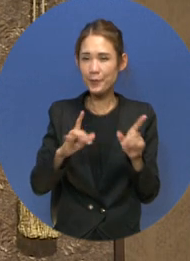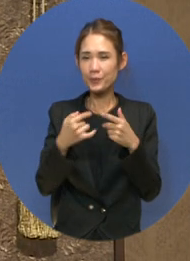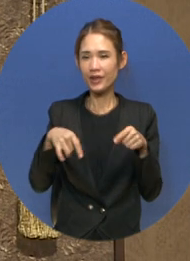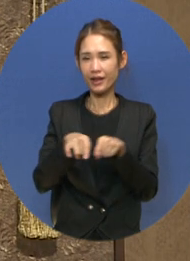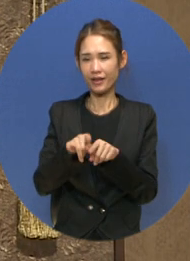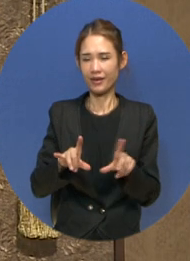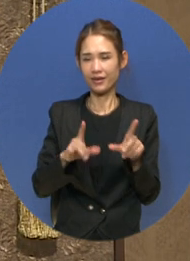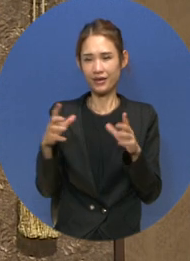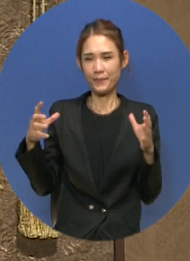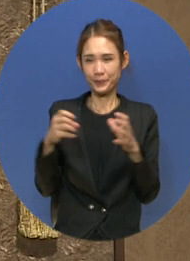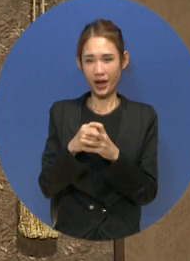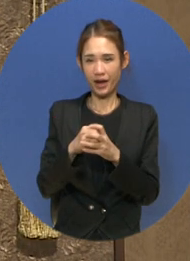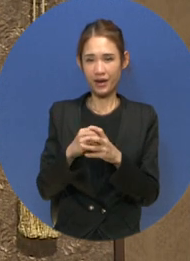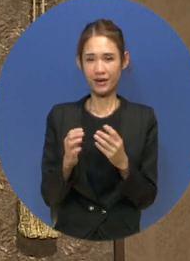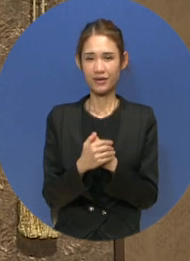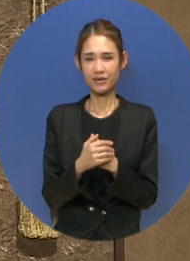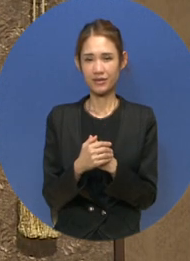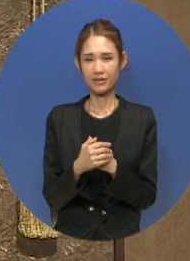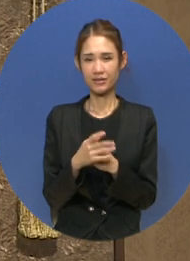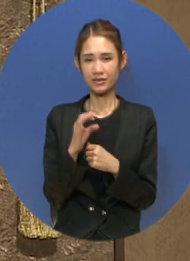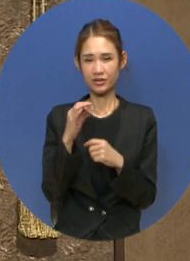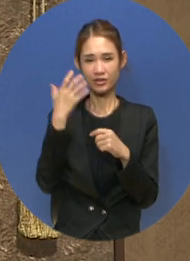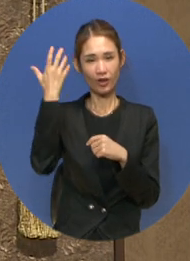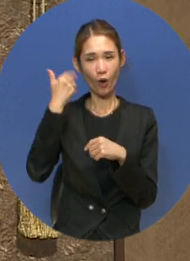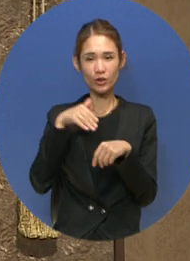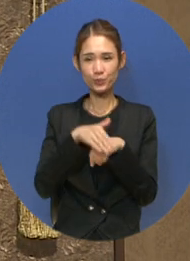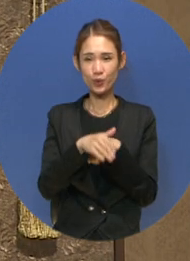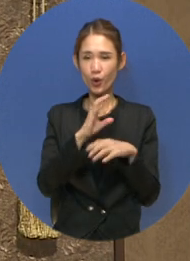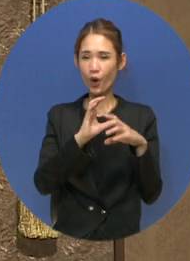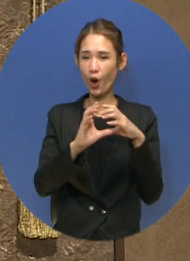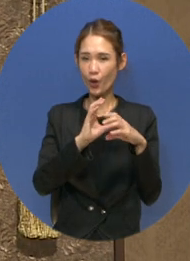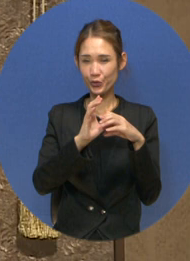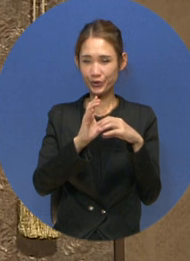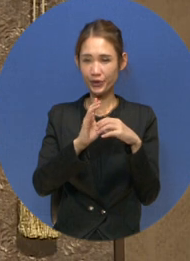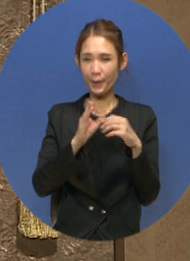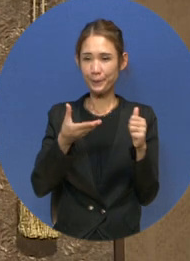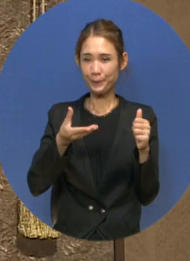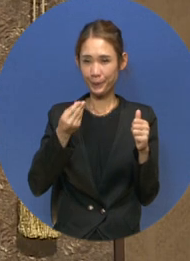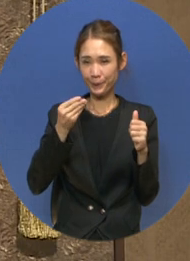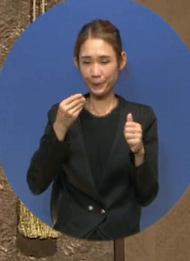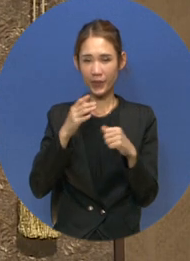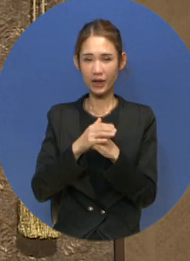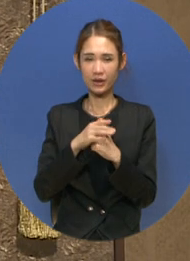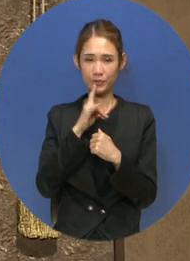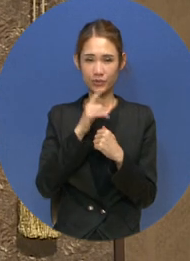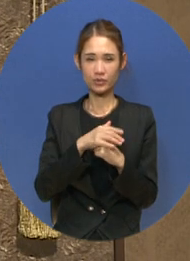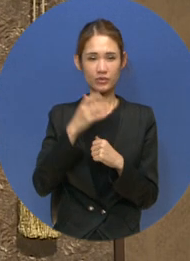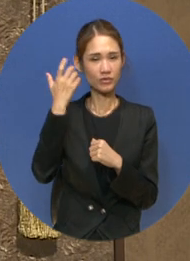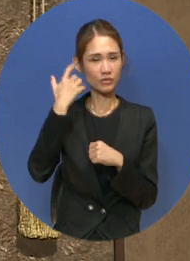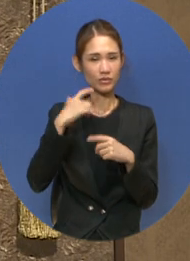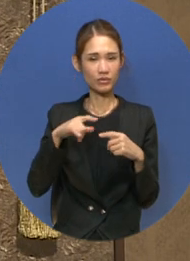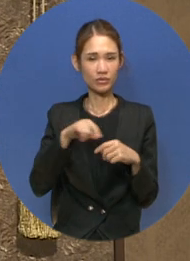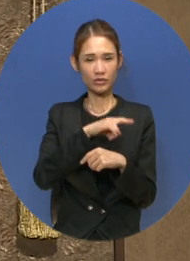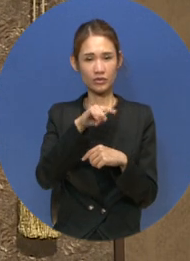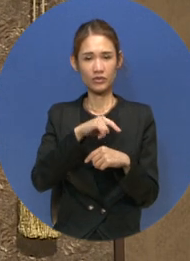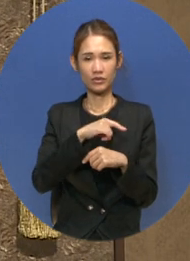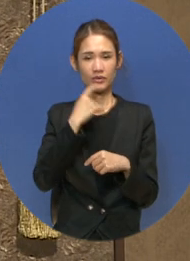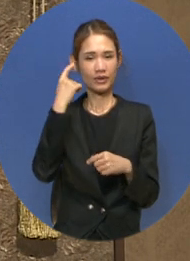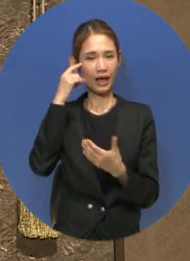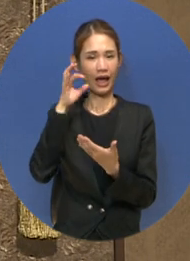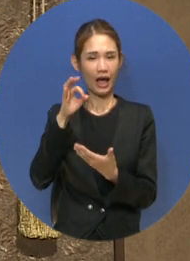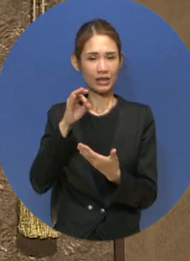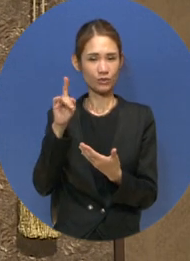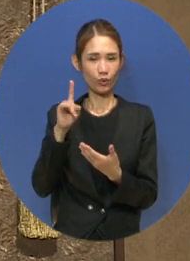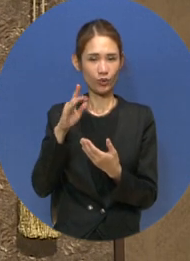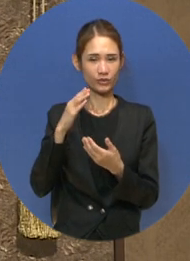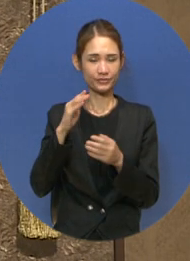그 영등포형 커뮤니티 케어를 표방하고 있습니다. 영등포가 그 내걸고 있는 가치가 이제